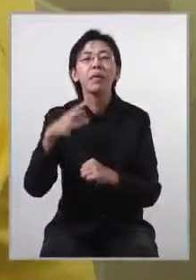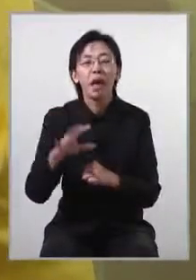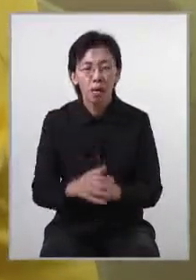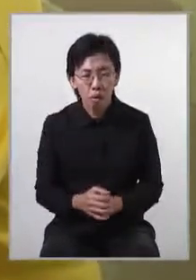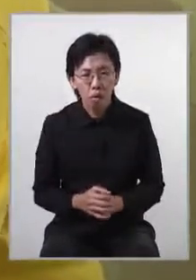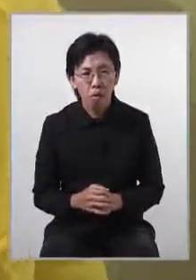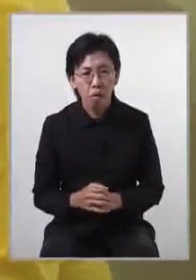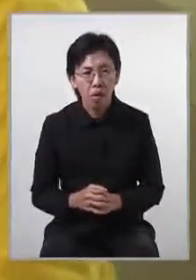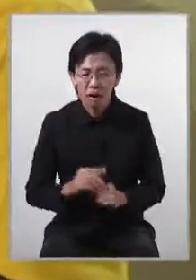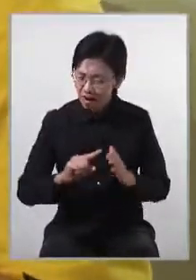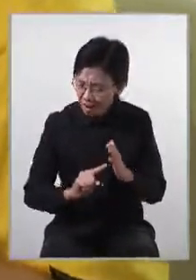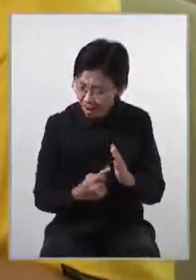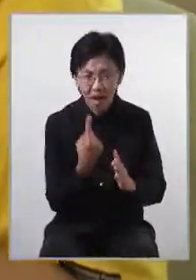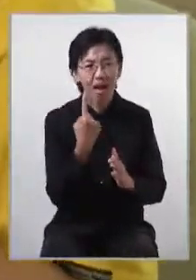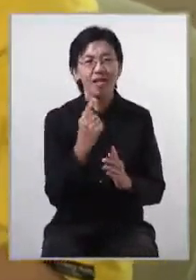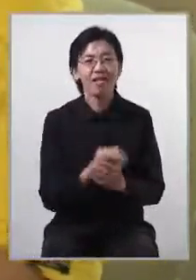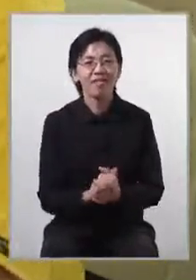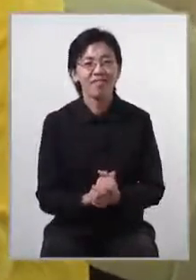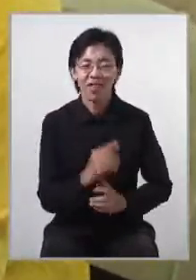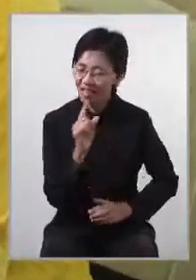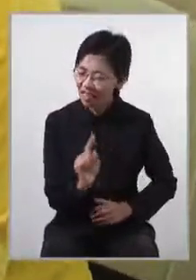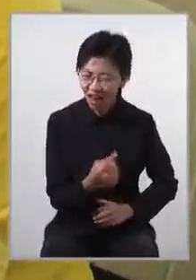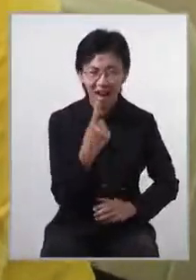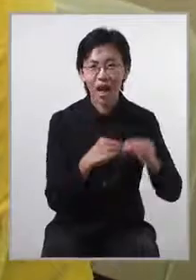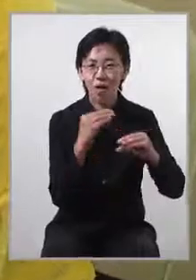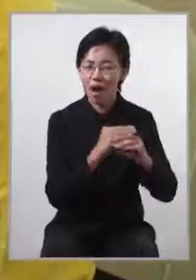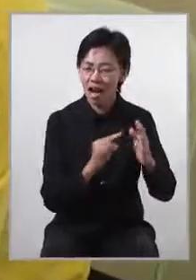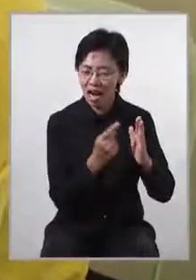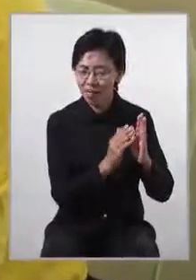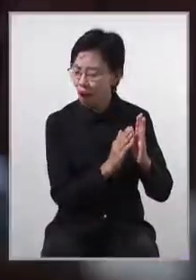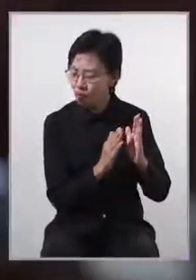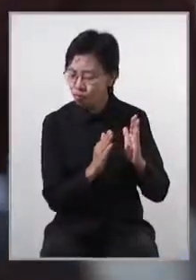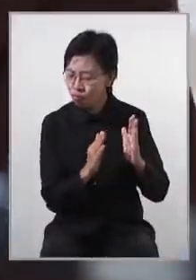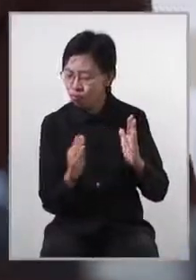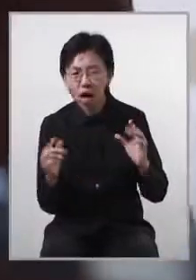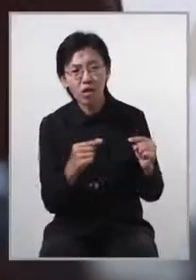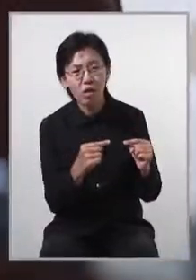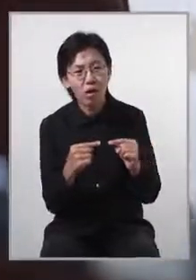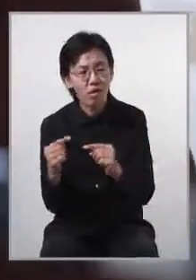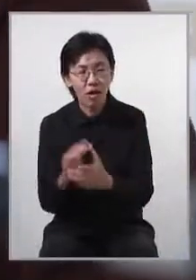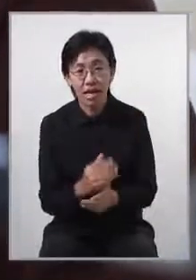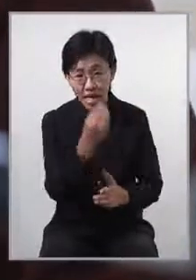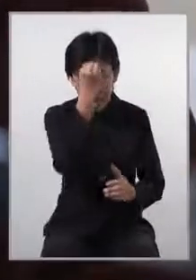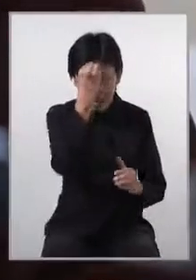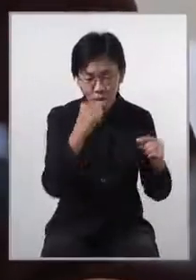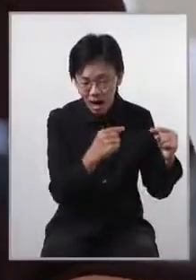อยู่กับเซาเลย ตั้งแต่เริ่มต้นเลย เริ่มต้นมาจากญี่ปุ่นเลย ครับ อีก